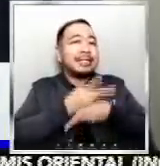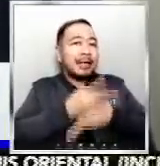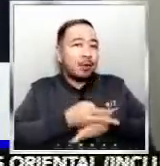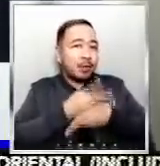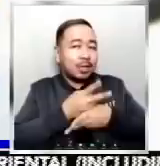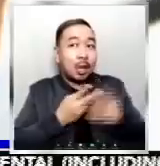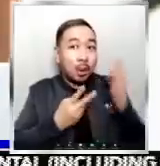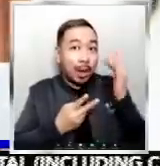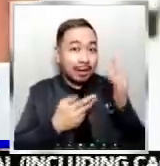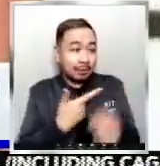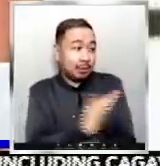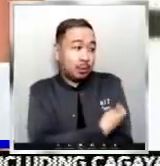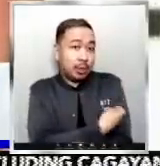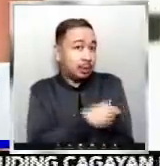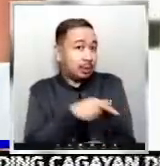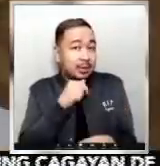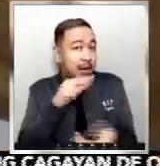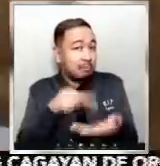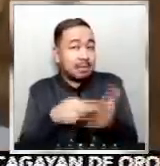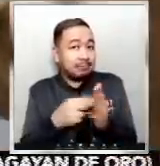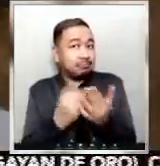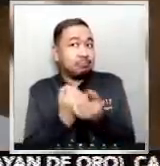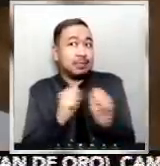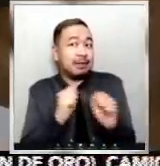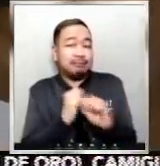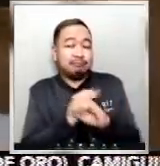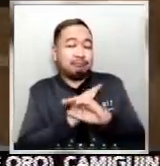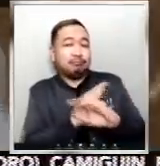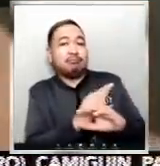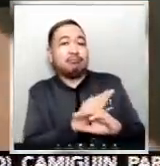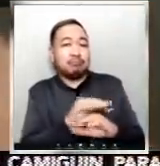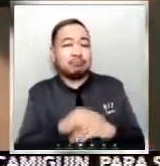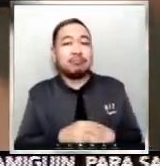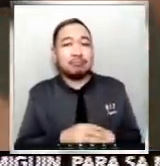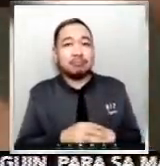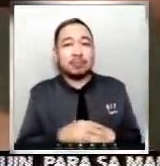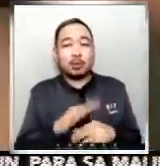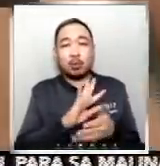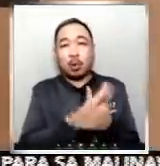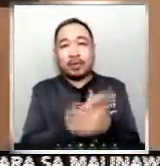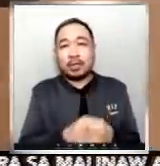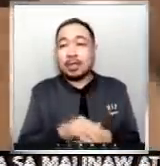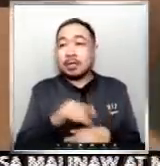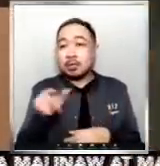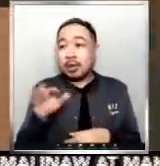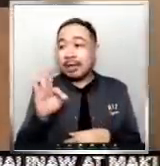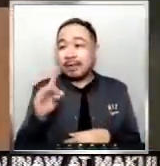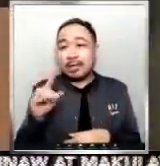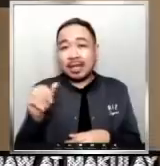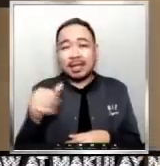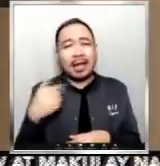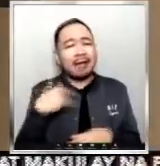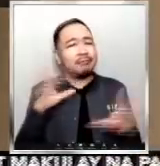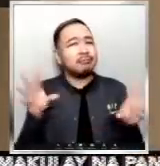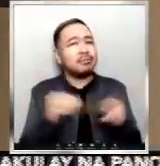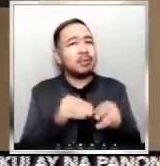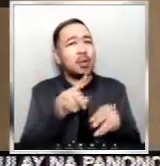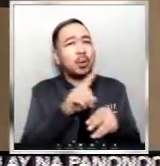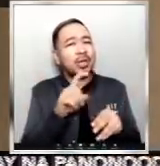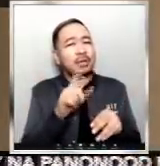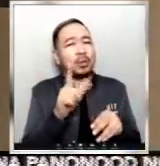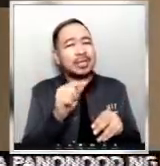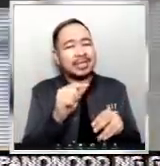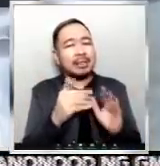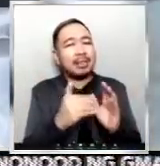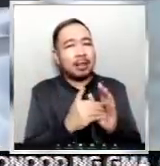COVID-19. Sa report sa FDA, 1,135 vaccinated individuals ang nagka-COVID-19, 106 sa kanila